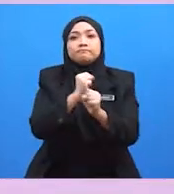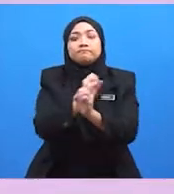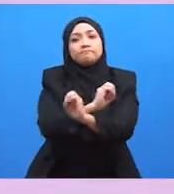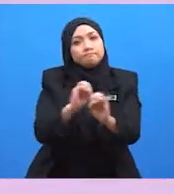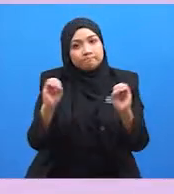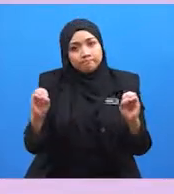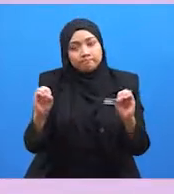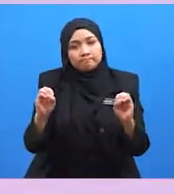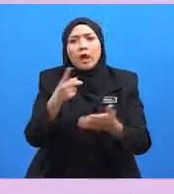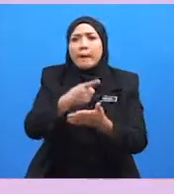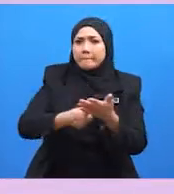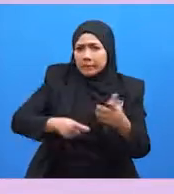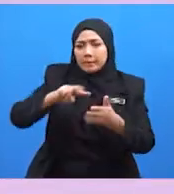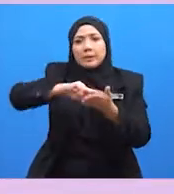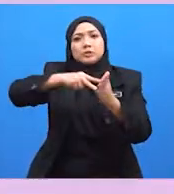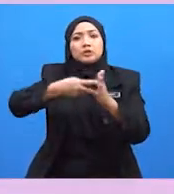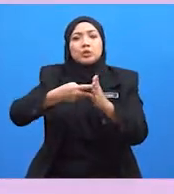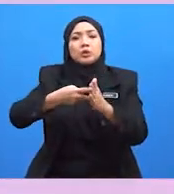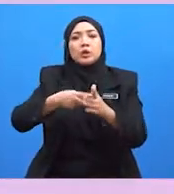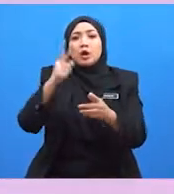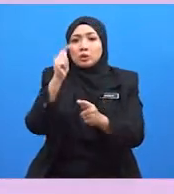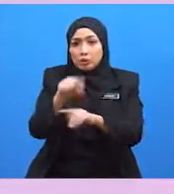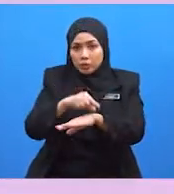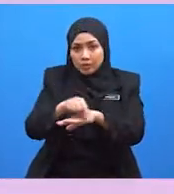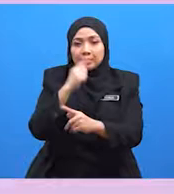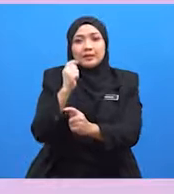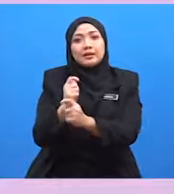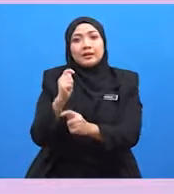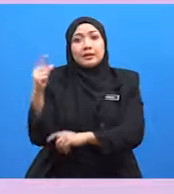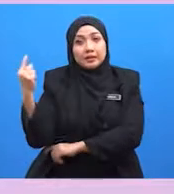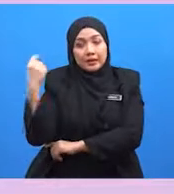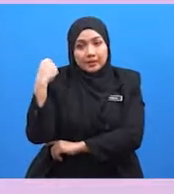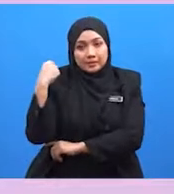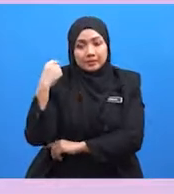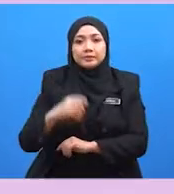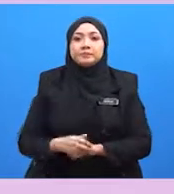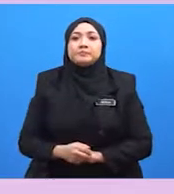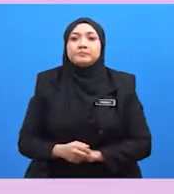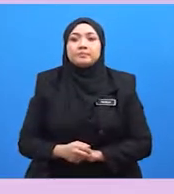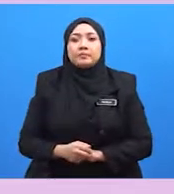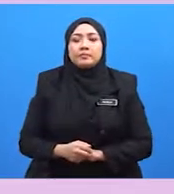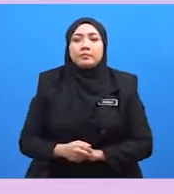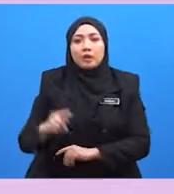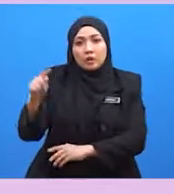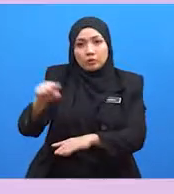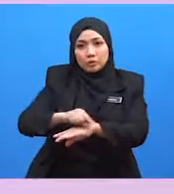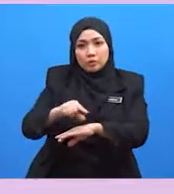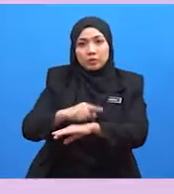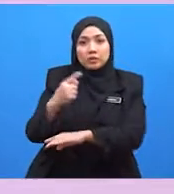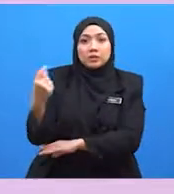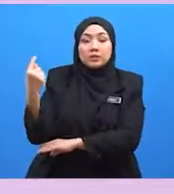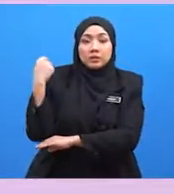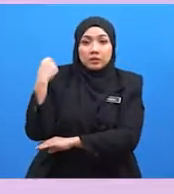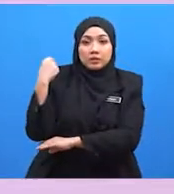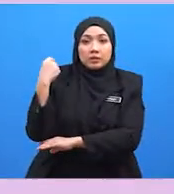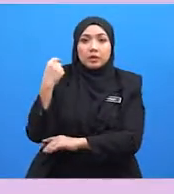yang dimaksudkan dengan guna tenaga? Guna tenaga ialah pekerja yang menyumbangkan